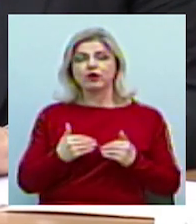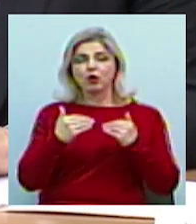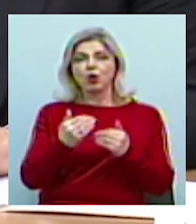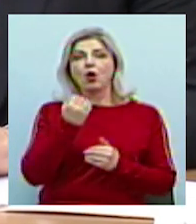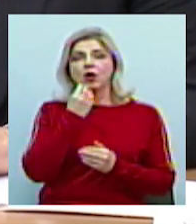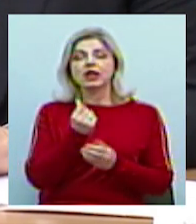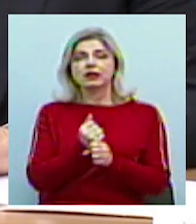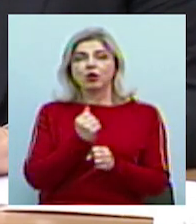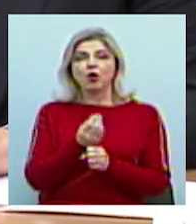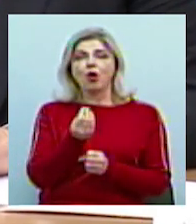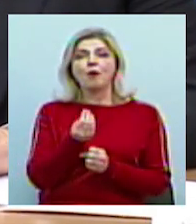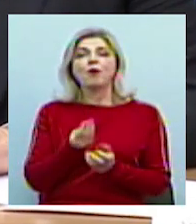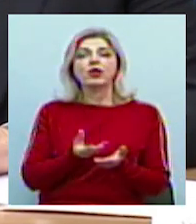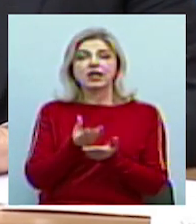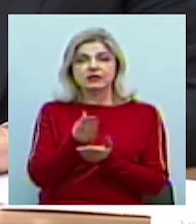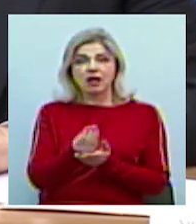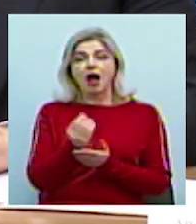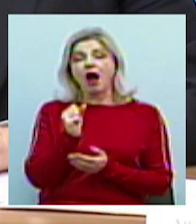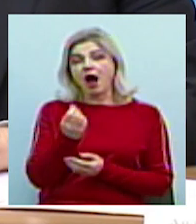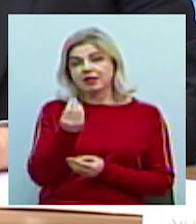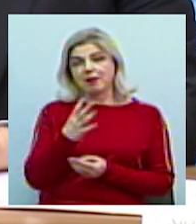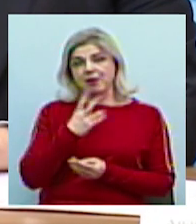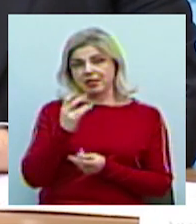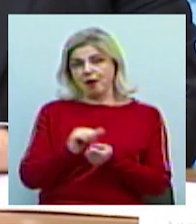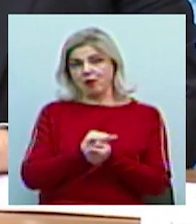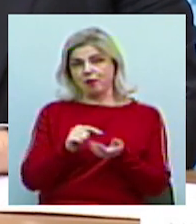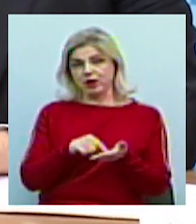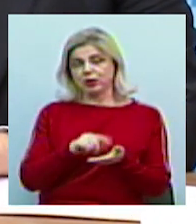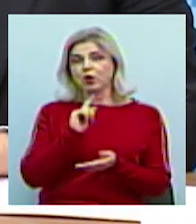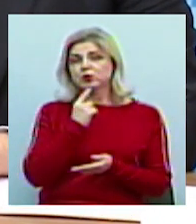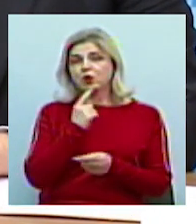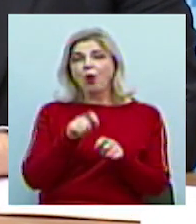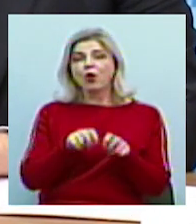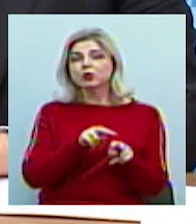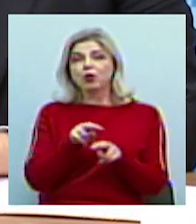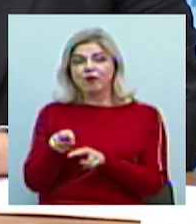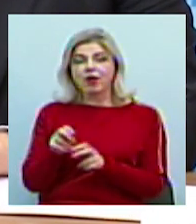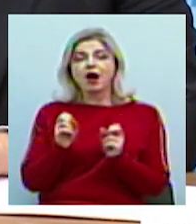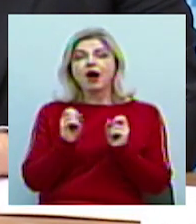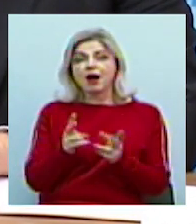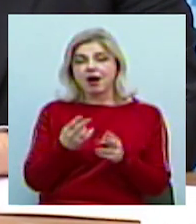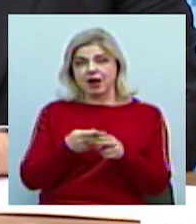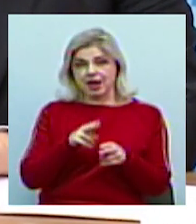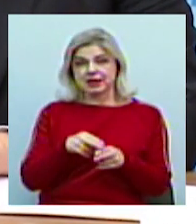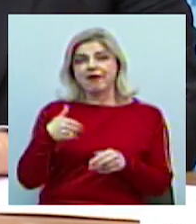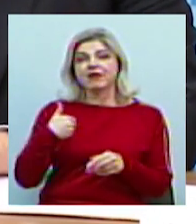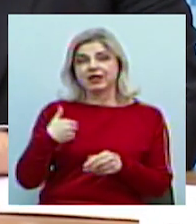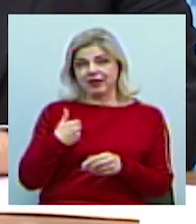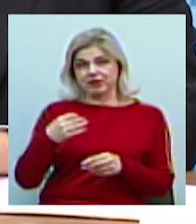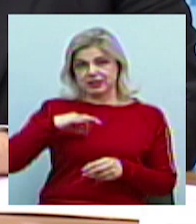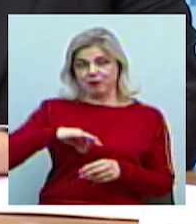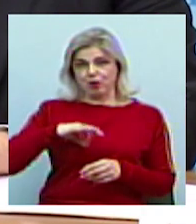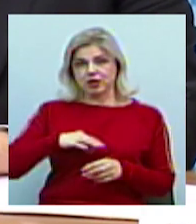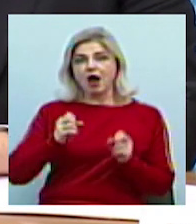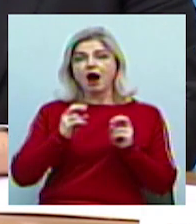монетизацію, тому що раніше кошти ходили на папері, і дуже важко було проконтролювати, наскільки вони ефективно використовуються, наскільки ми